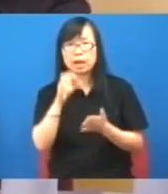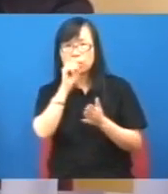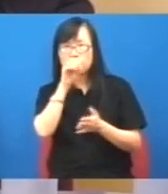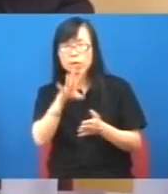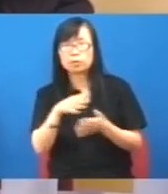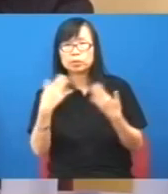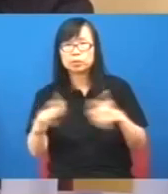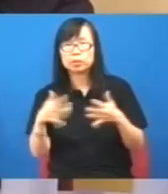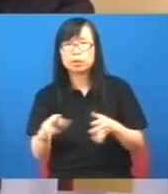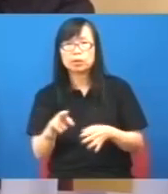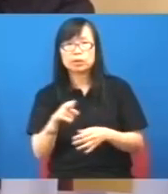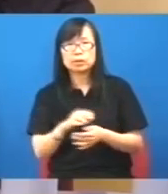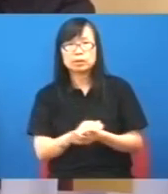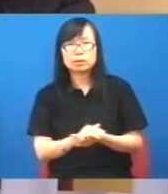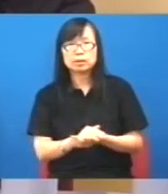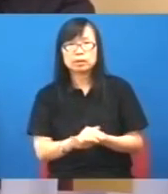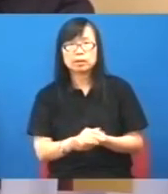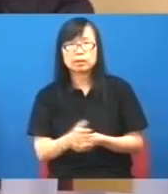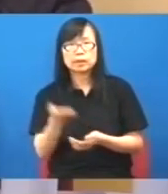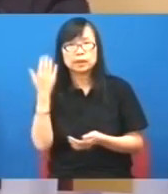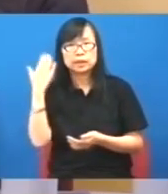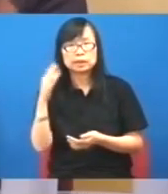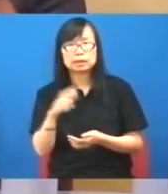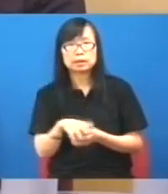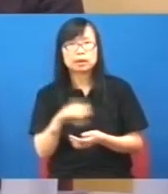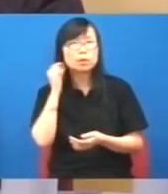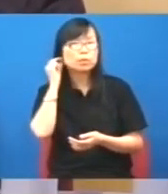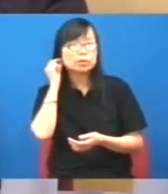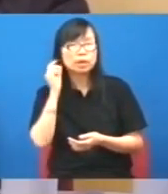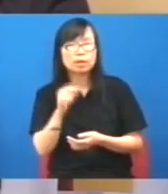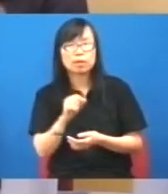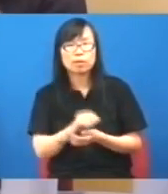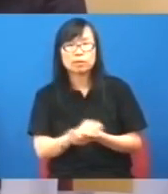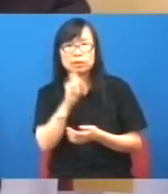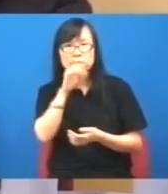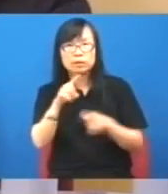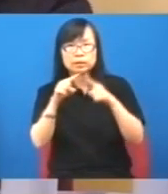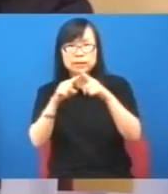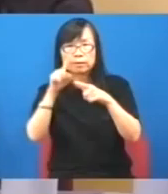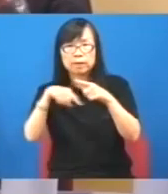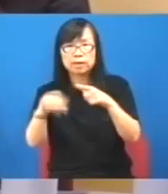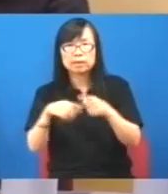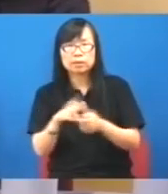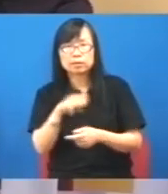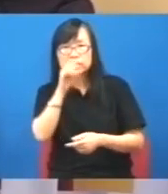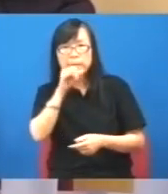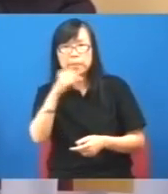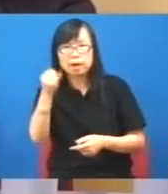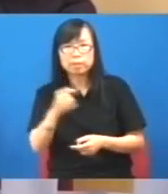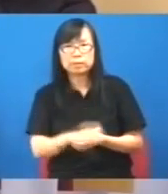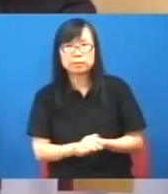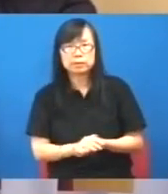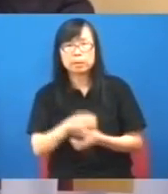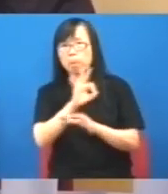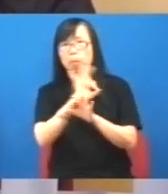就。好似阿師姑話頭，你都唔識世界，你講啲嘢人大唔啱聽，咁你咪喪失言論自由咯，